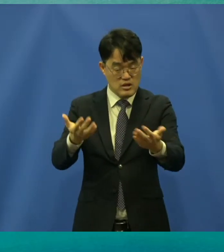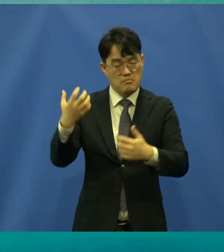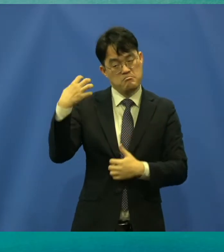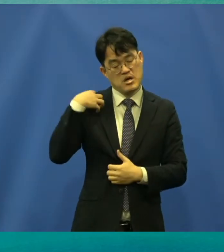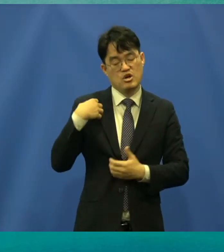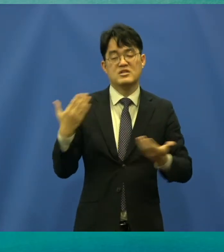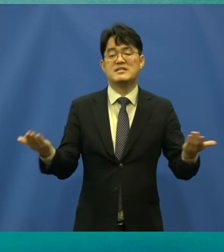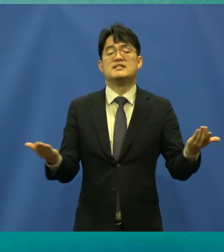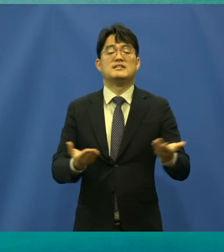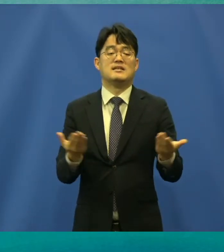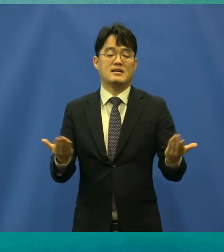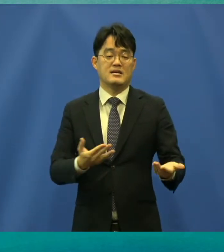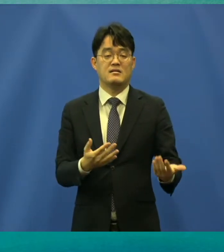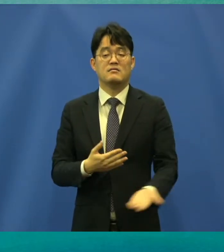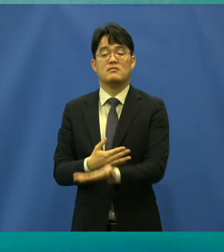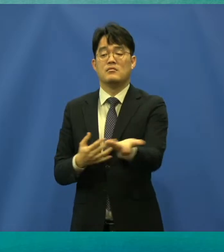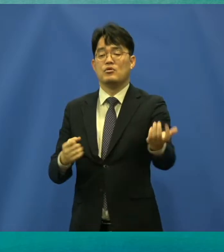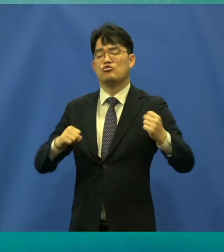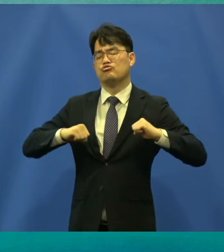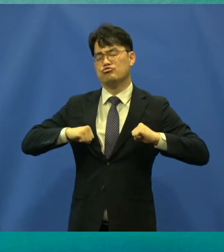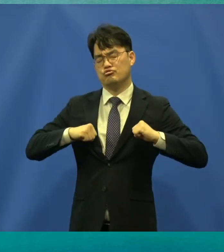일에 순종하는 것입니다.